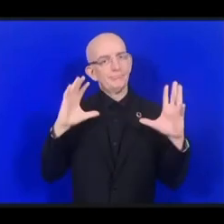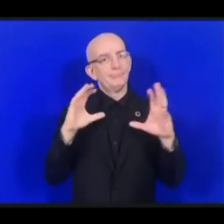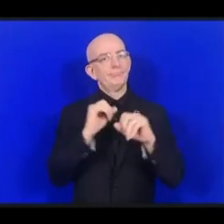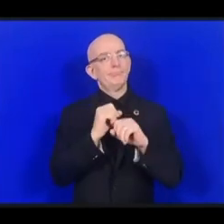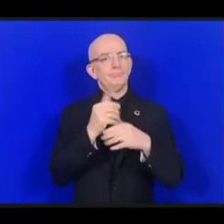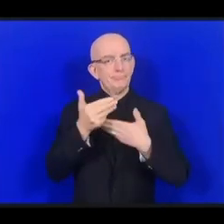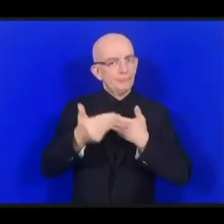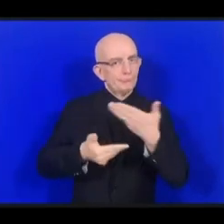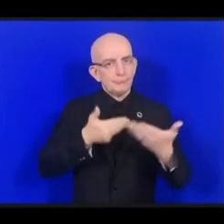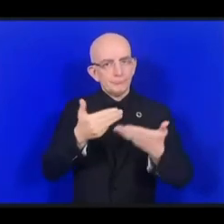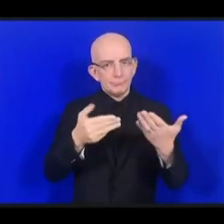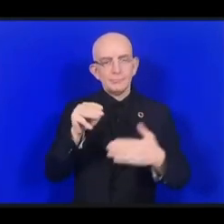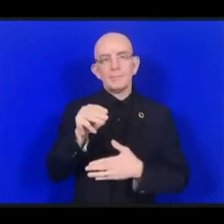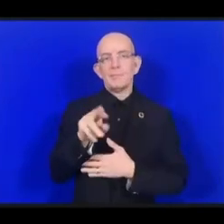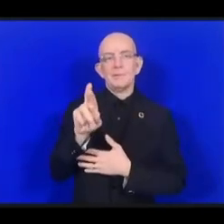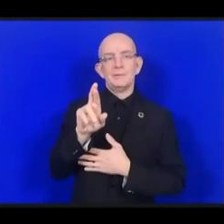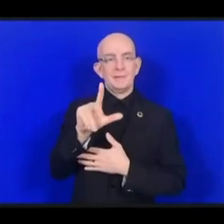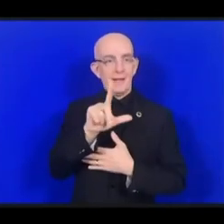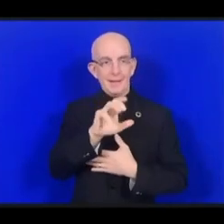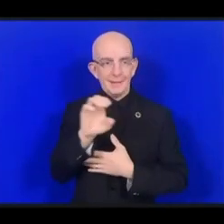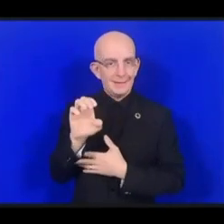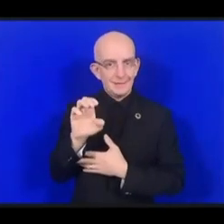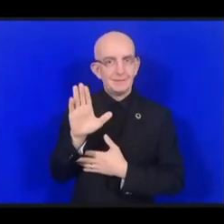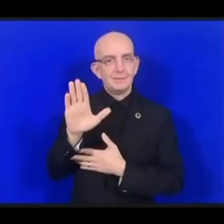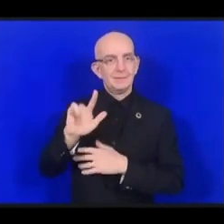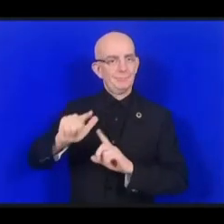ビデオメッセージをご紹介し